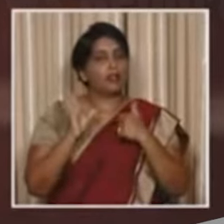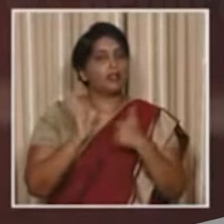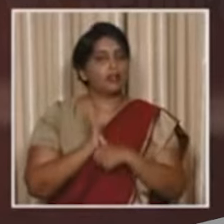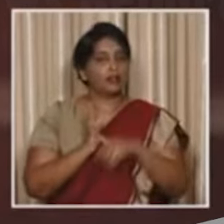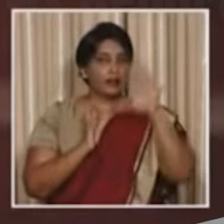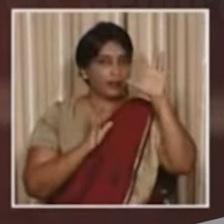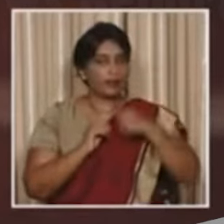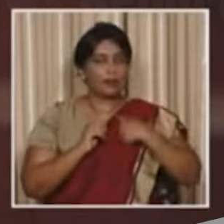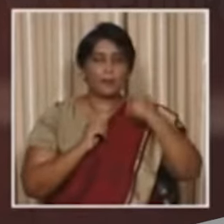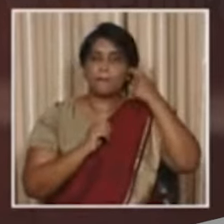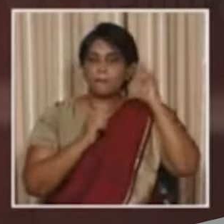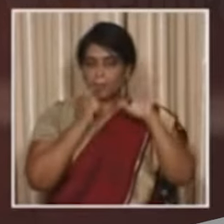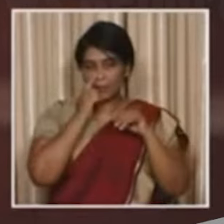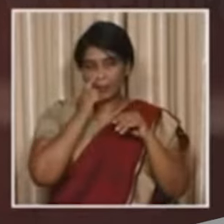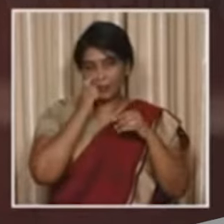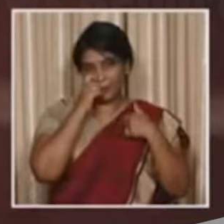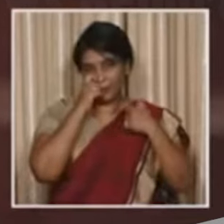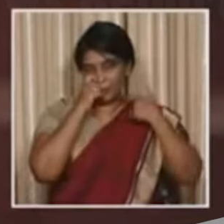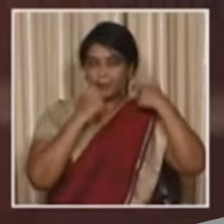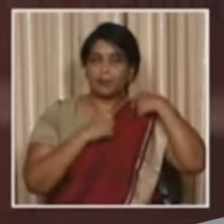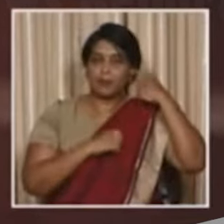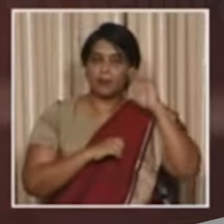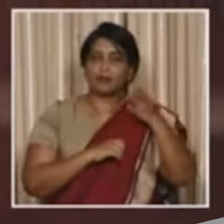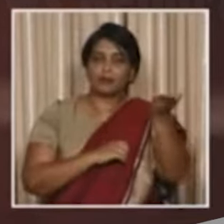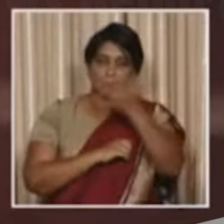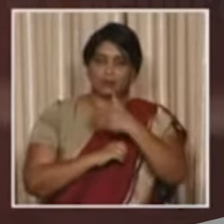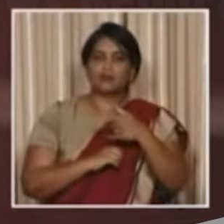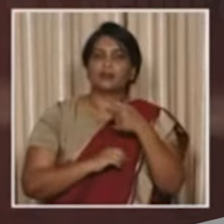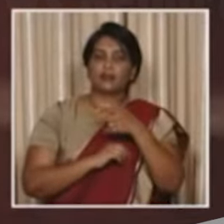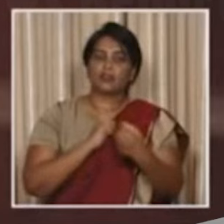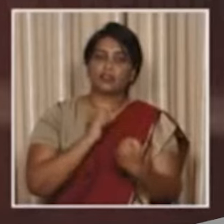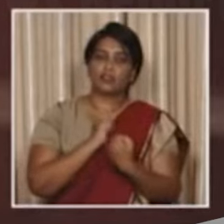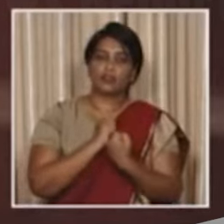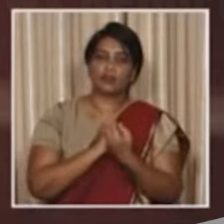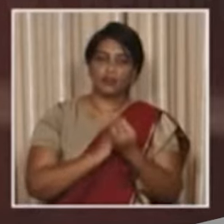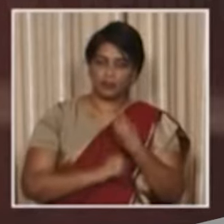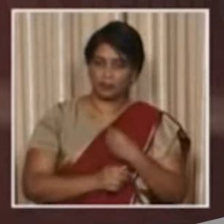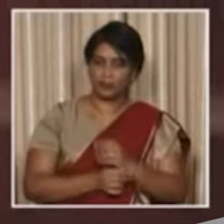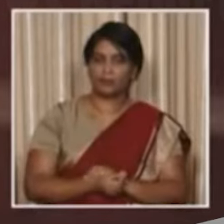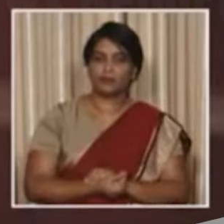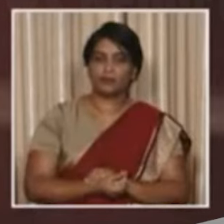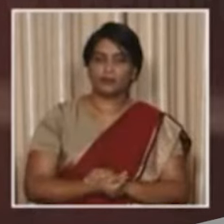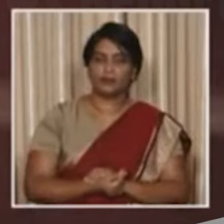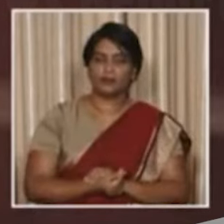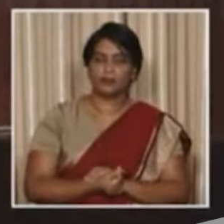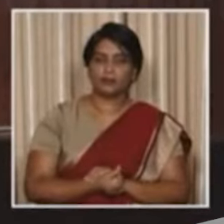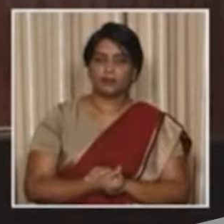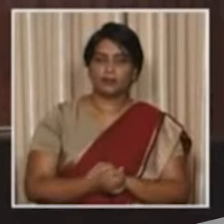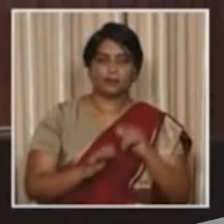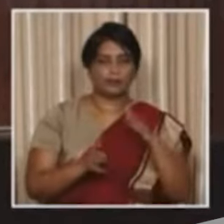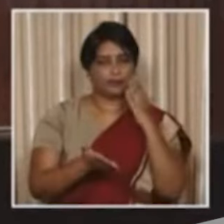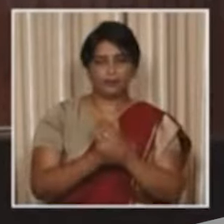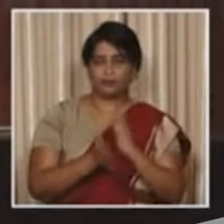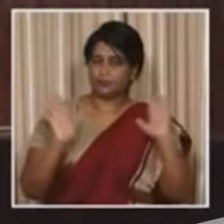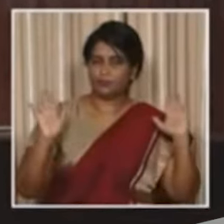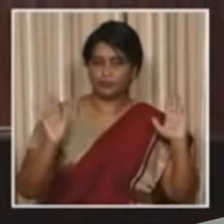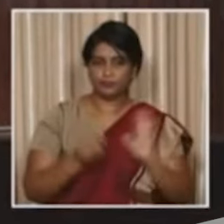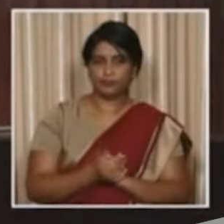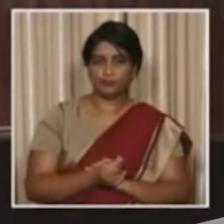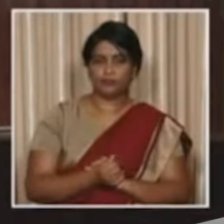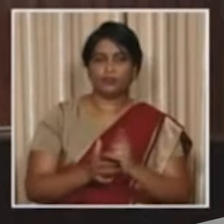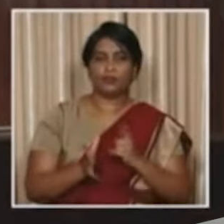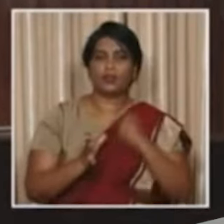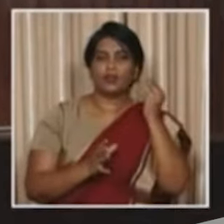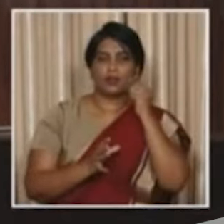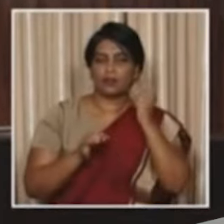ගේන්න බලාපොරොත්තු වෙනවා මම විශ්වාස කරනවා තමුන්නාන්සලා ඒකටත් අපිට සහයෝගය දෙයි කියලා කරේ මම තුමා ඔතනින් ඕක අපි නතර කරමු අනුරුද්ධ සානායක